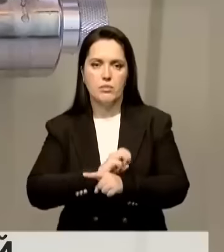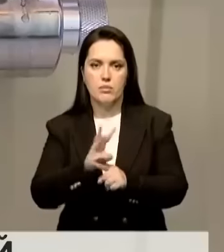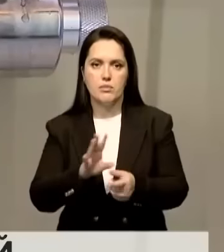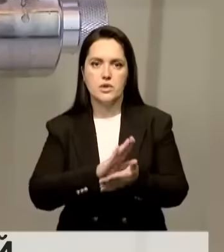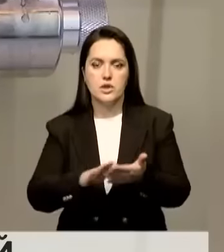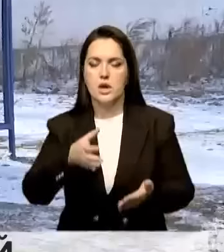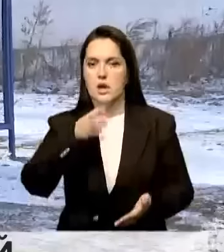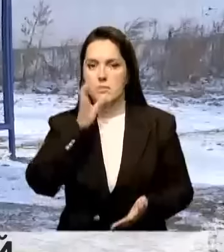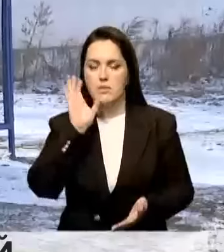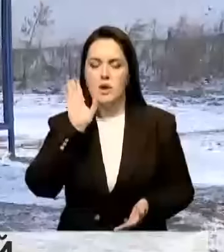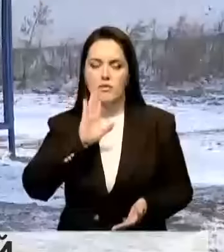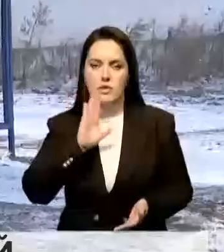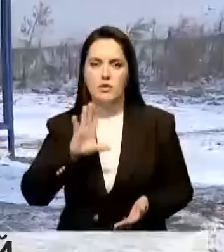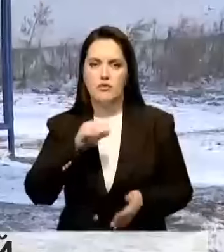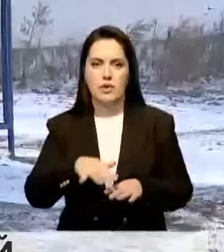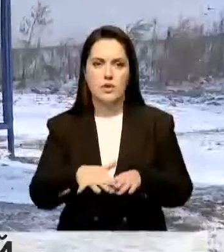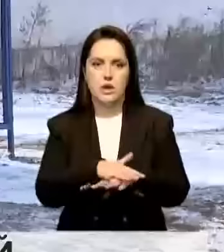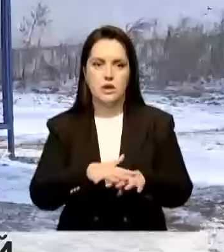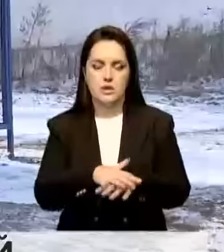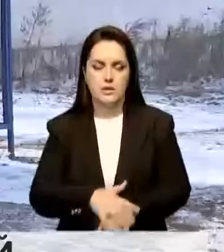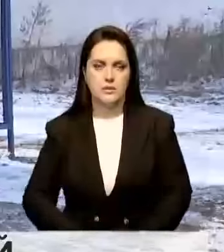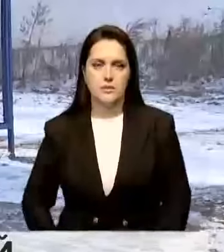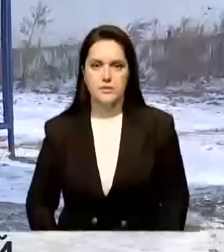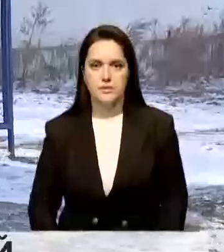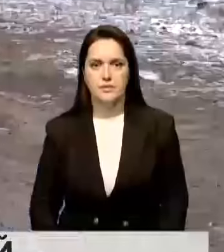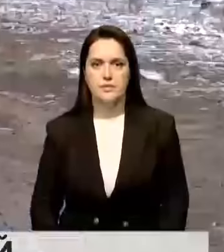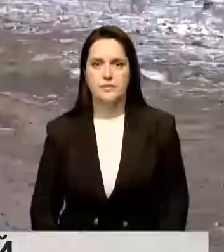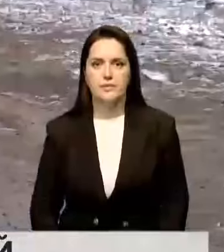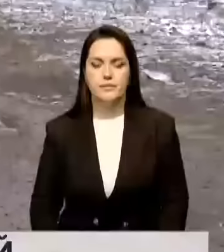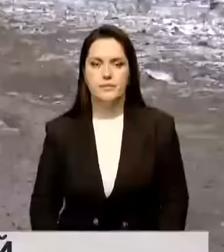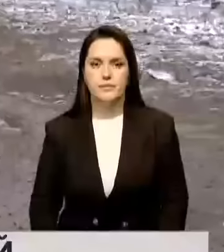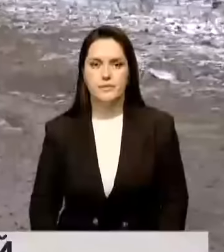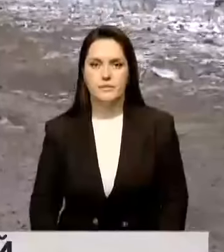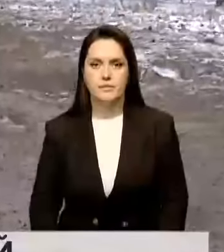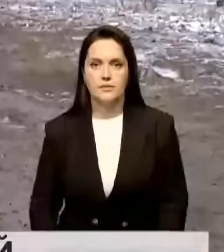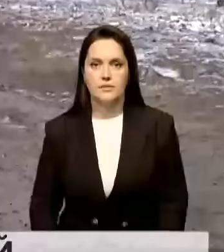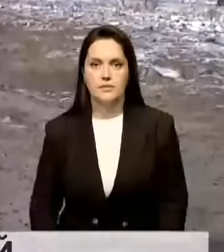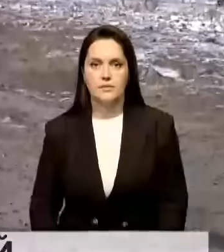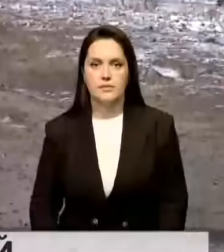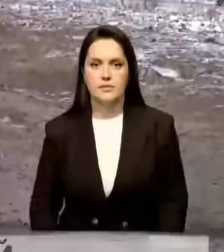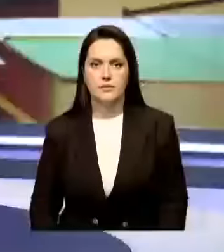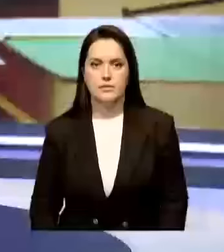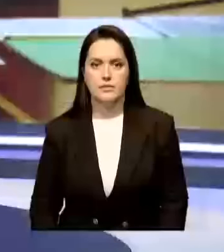питьевой водой все население региона. Аслан Абуталипов, Евгений Шинкаренко, Акмолинская область, 24KZ.